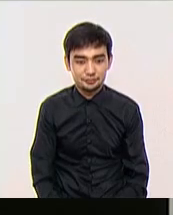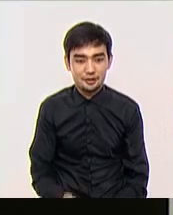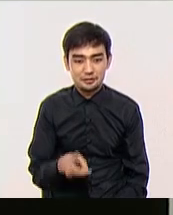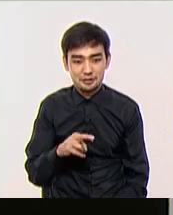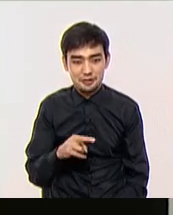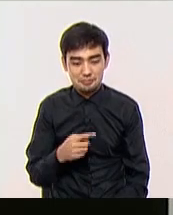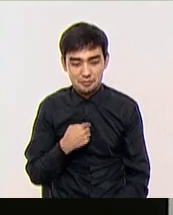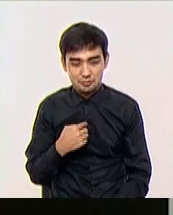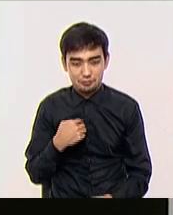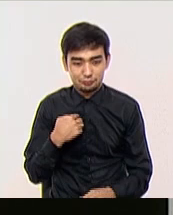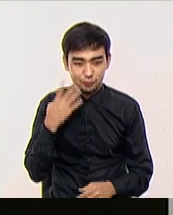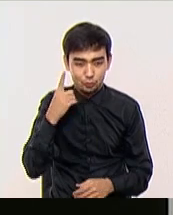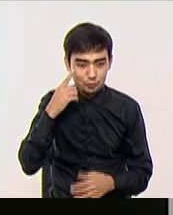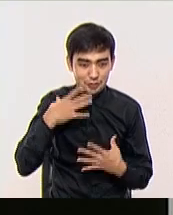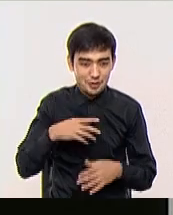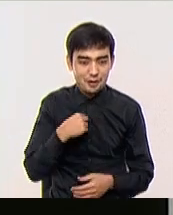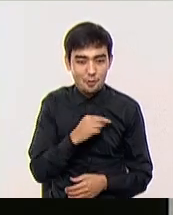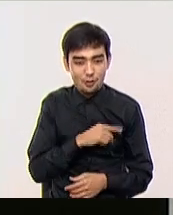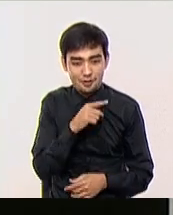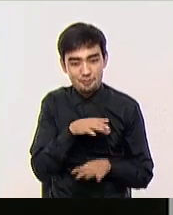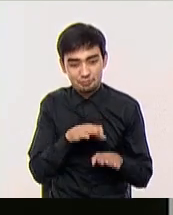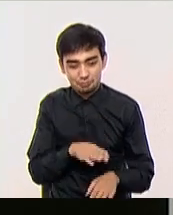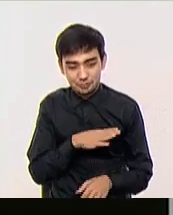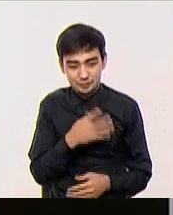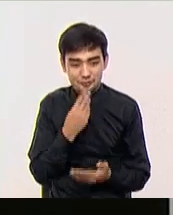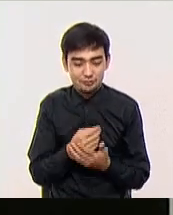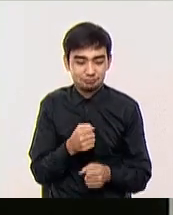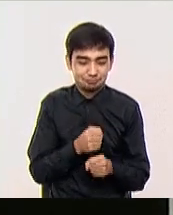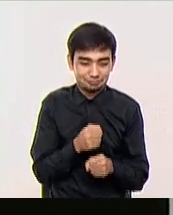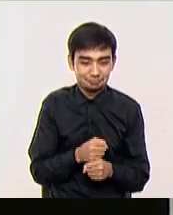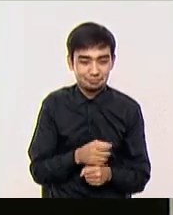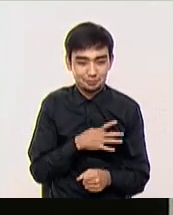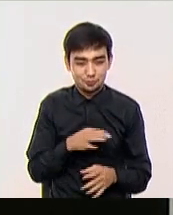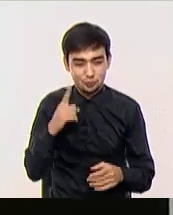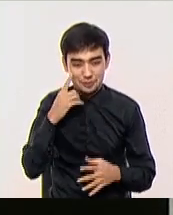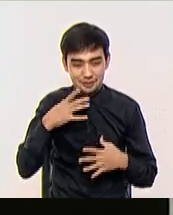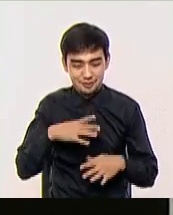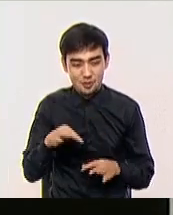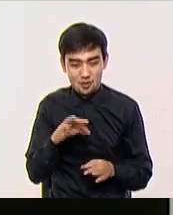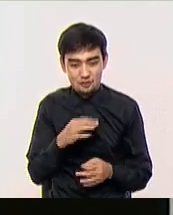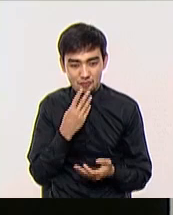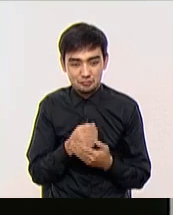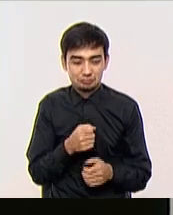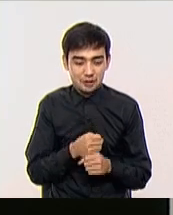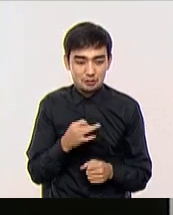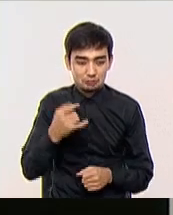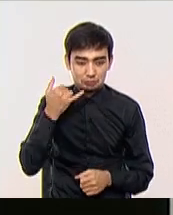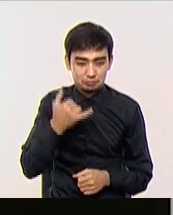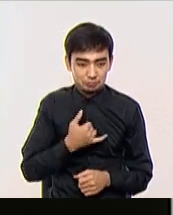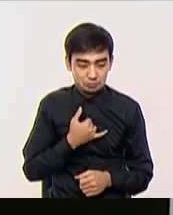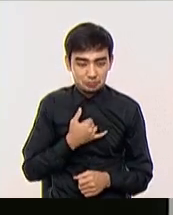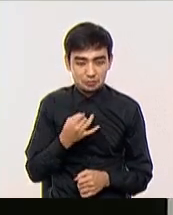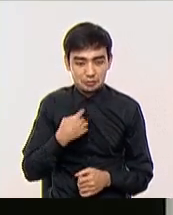это очень неожиданно. Я был на работе, находился, то есть занимался своими непосредственными обязанностями. Мне звонят.